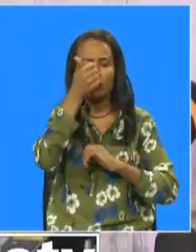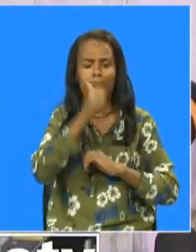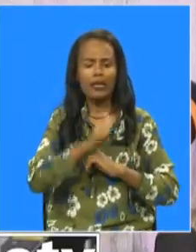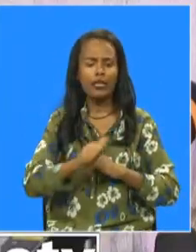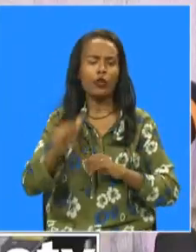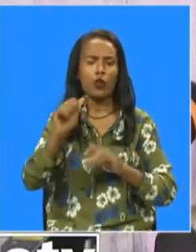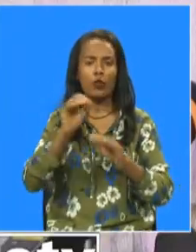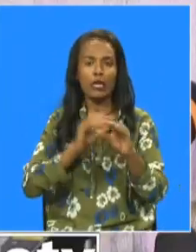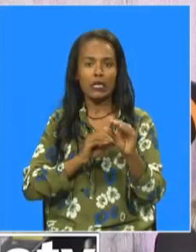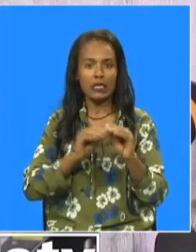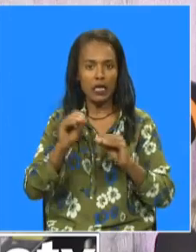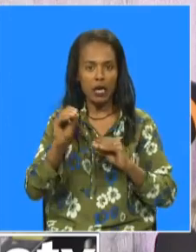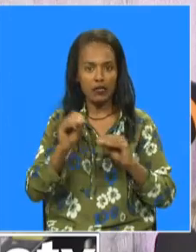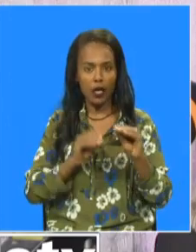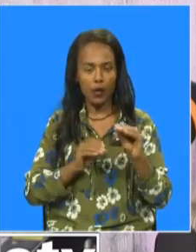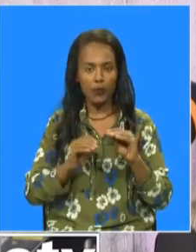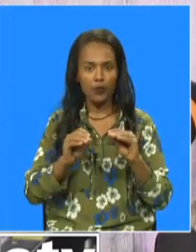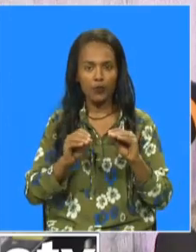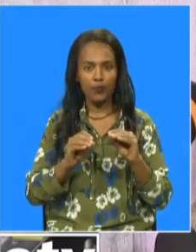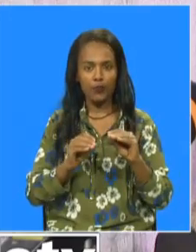ማንኛውንም እንቅስቃሴ